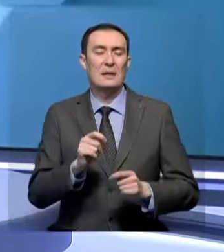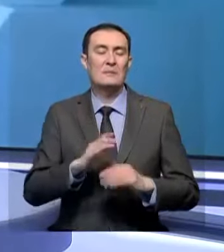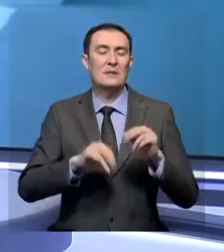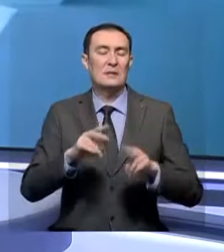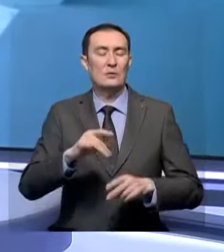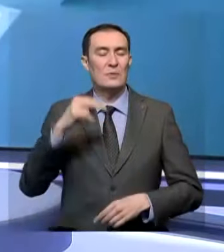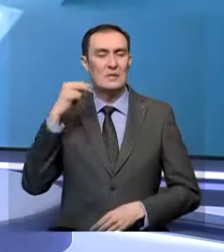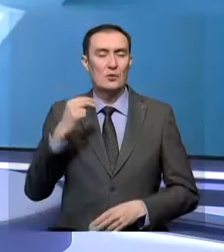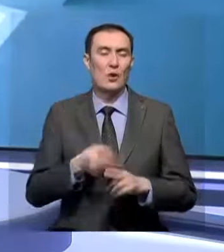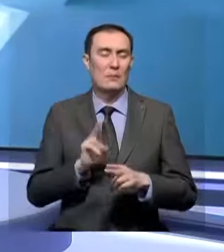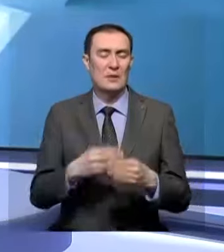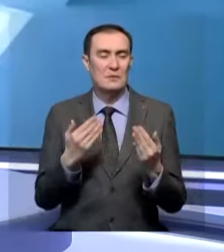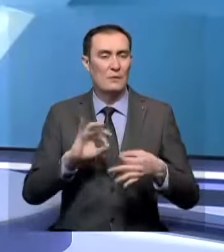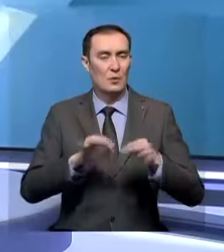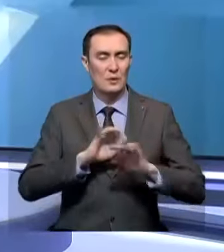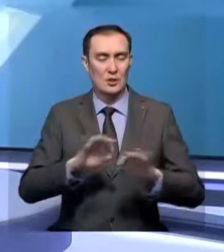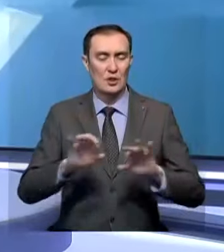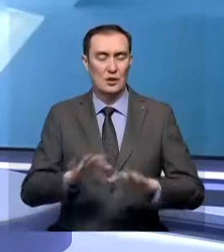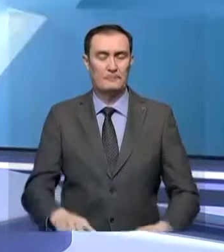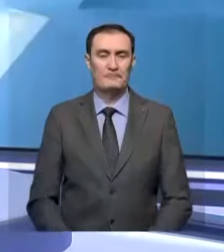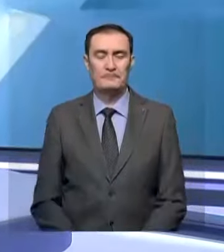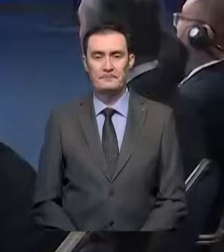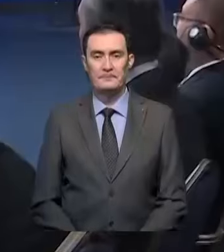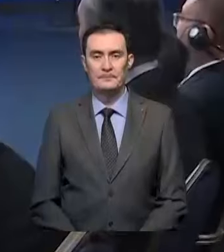ветераны-железнодорожники президенту, расскажет Динара Жанбатырова.